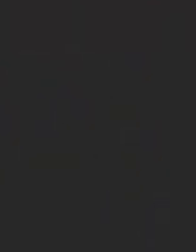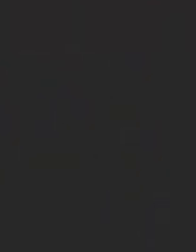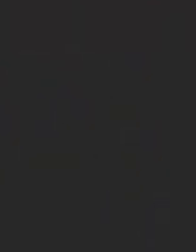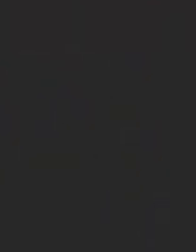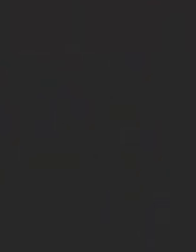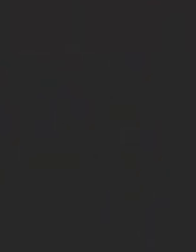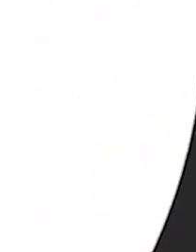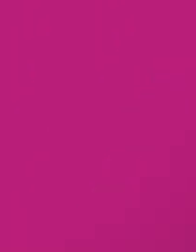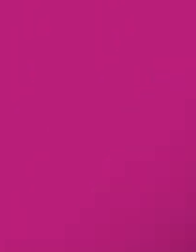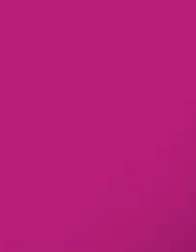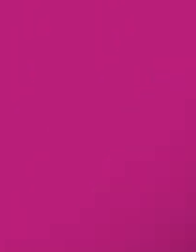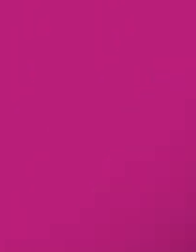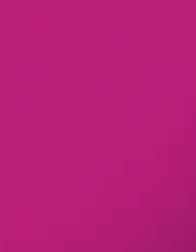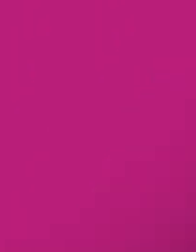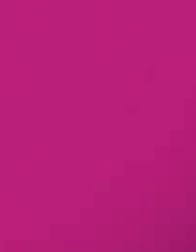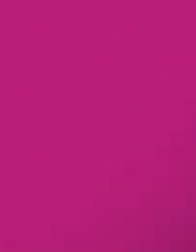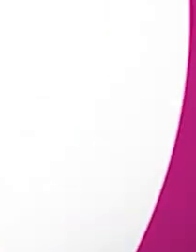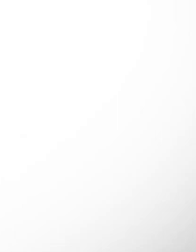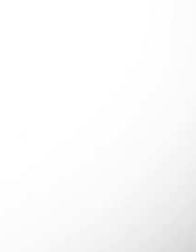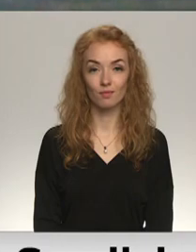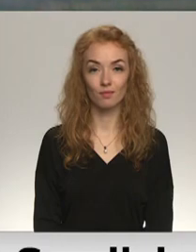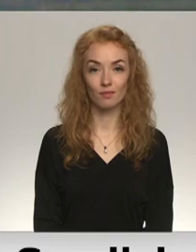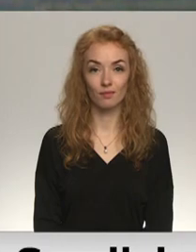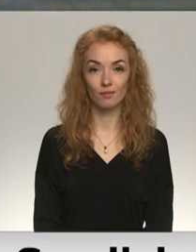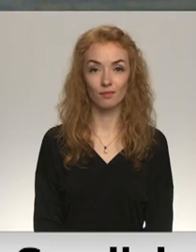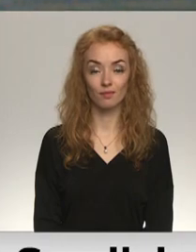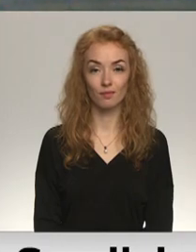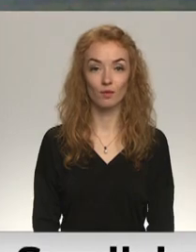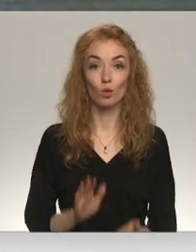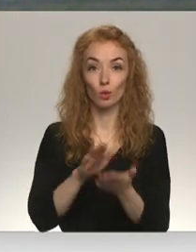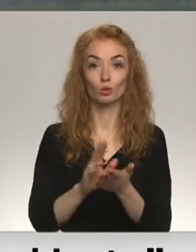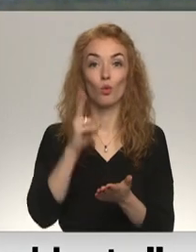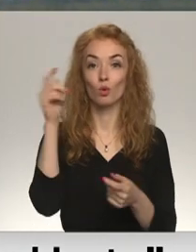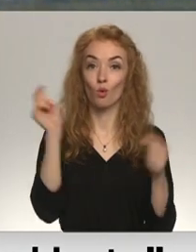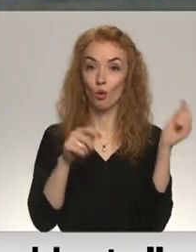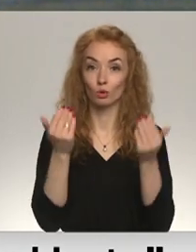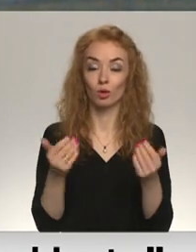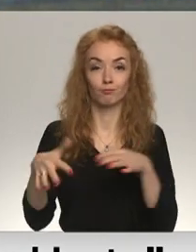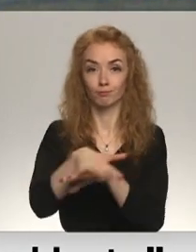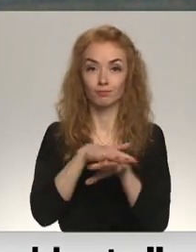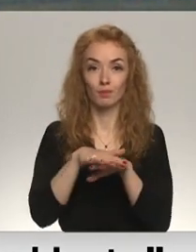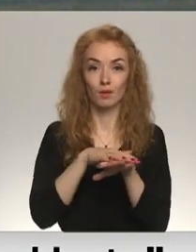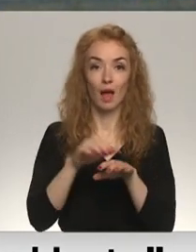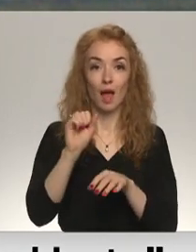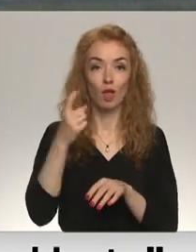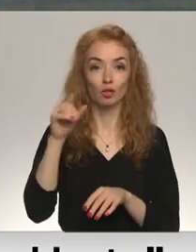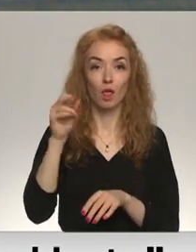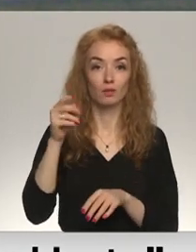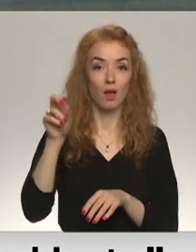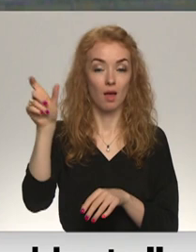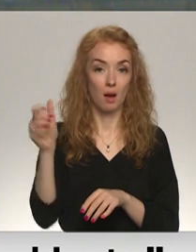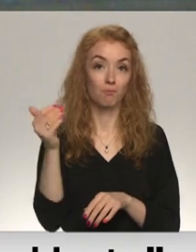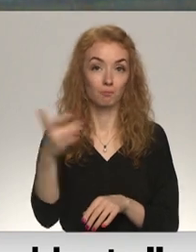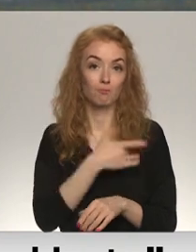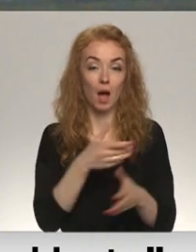Re, viss ēters ir te! Uz otro kongresu šodien pulcējās Aināra Šlesere vadītās